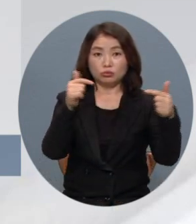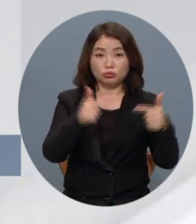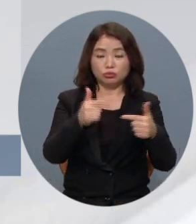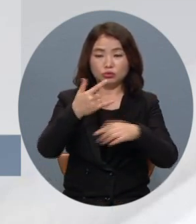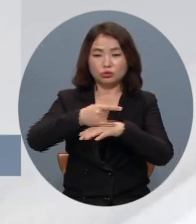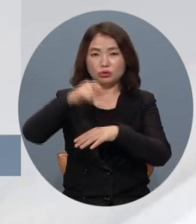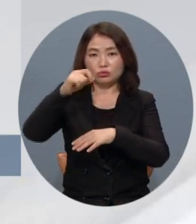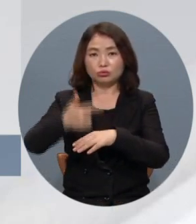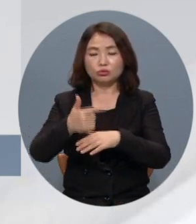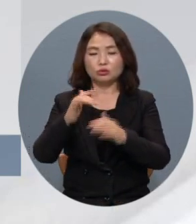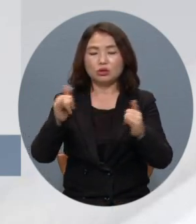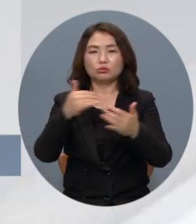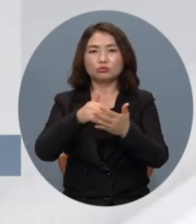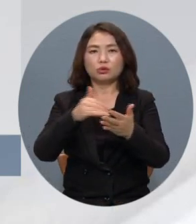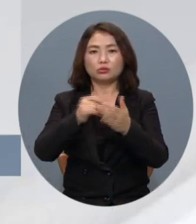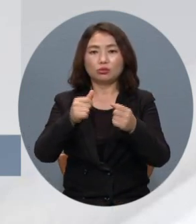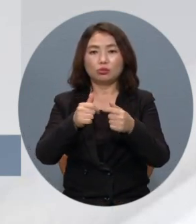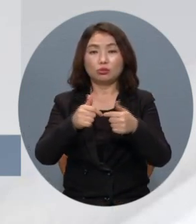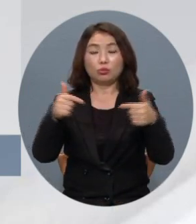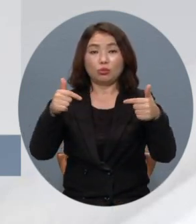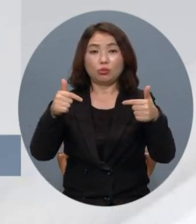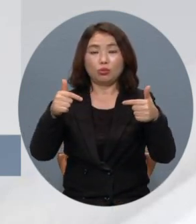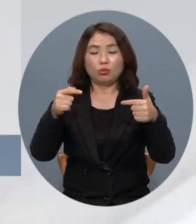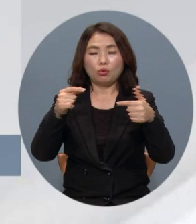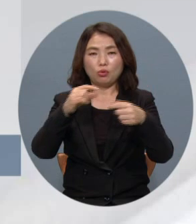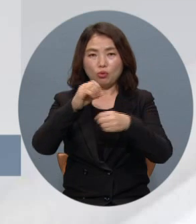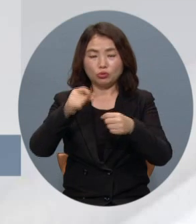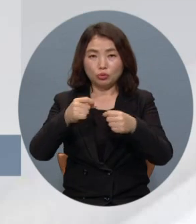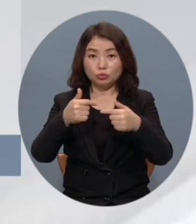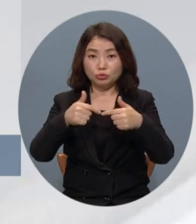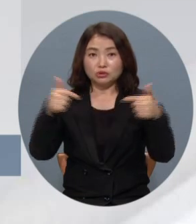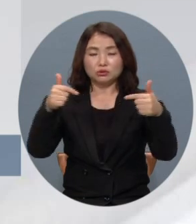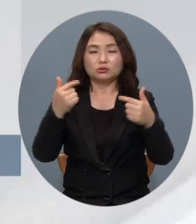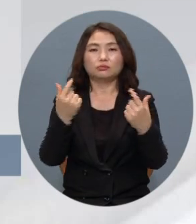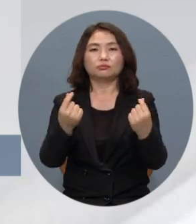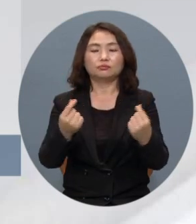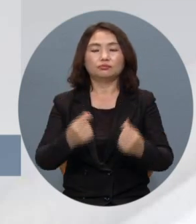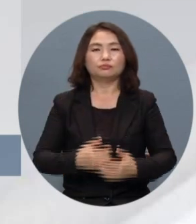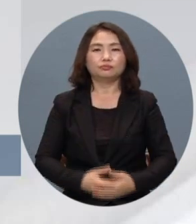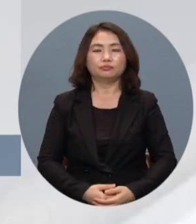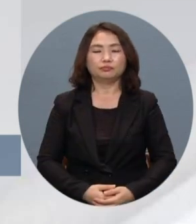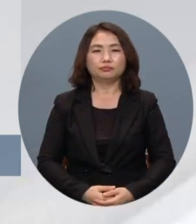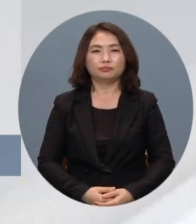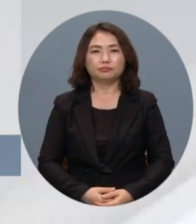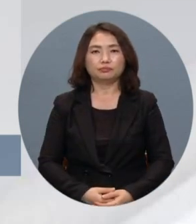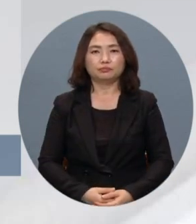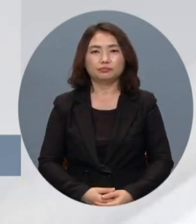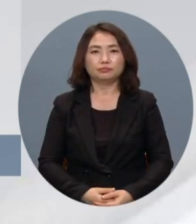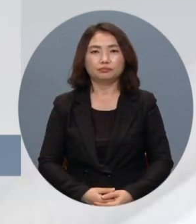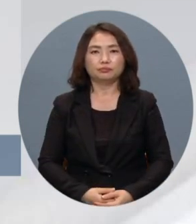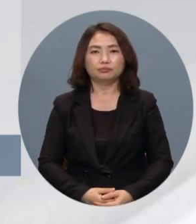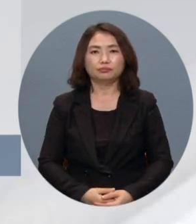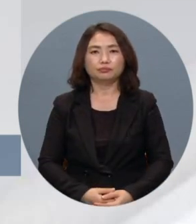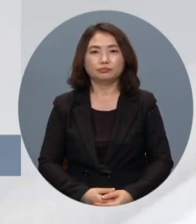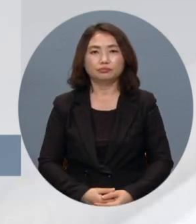의성군 인구감소 폭도 크게 완화된 것으로 나타났습니다 mbc 뉴스 이정희 입니다